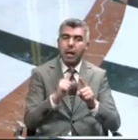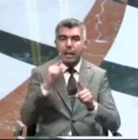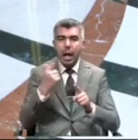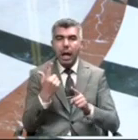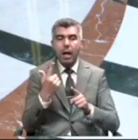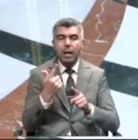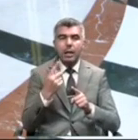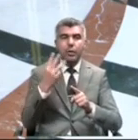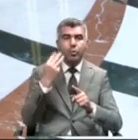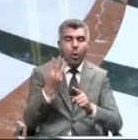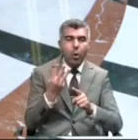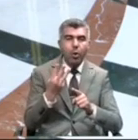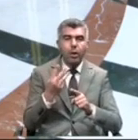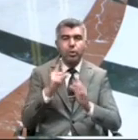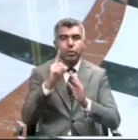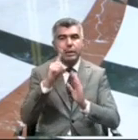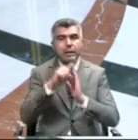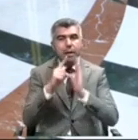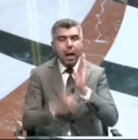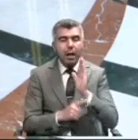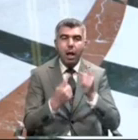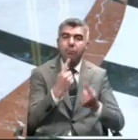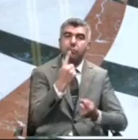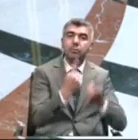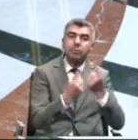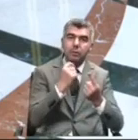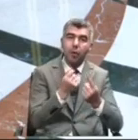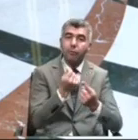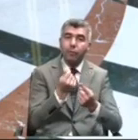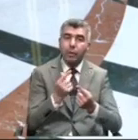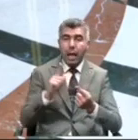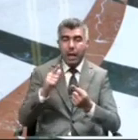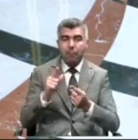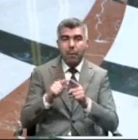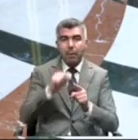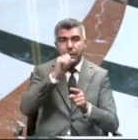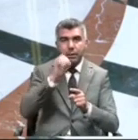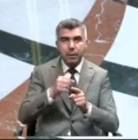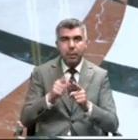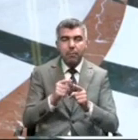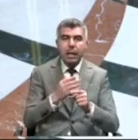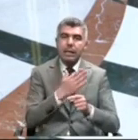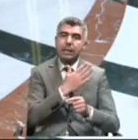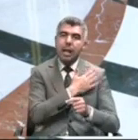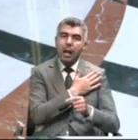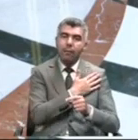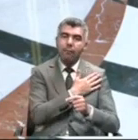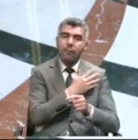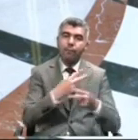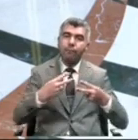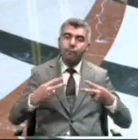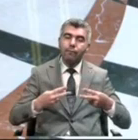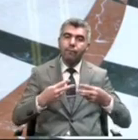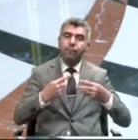اسبوع ثلاثه شهور شهر الغير ذلك وملي تايخصوها الفلوس تتسلف الفلوس من السوق